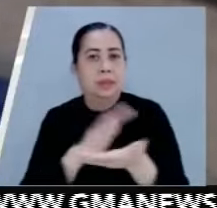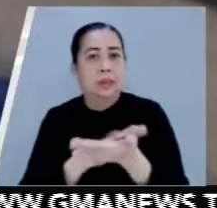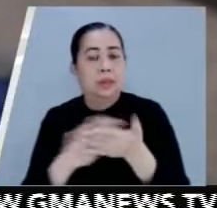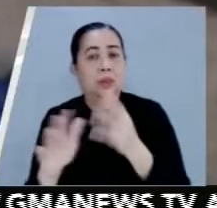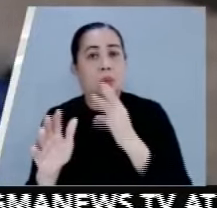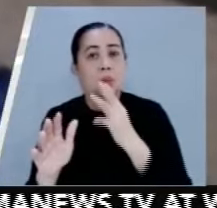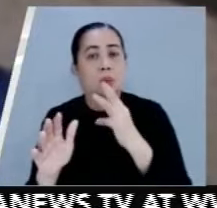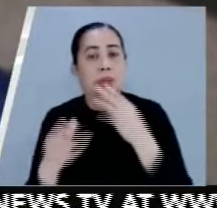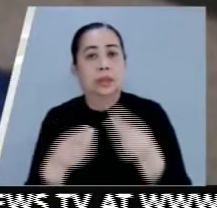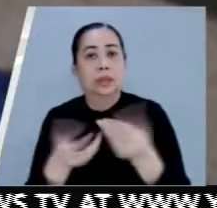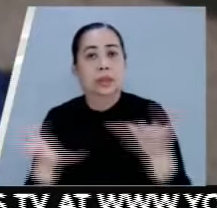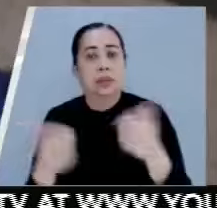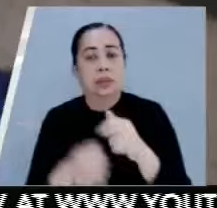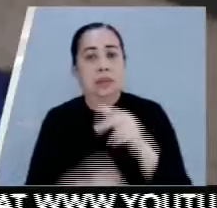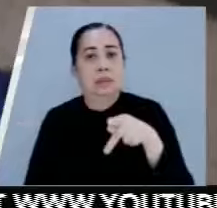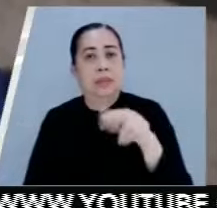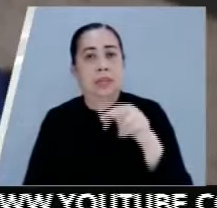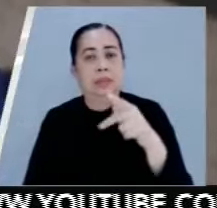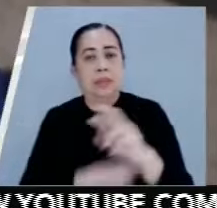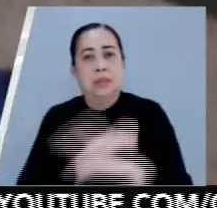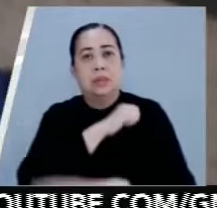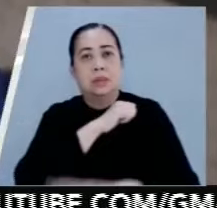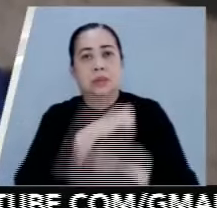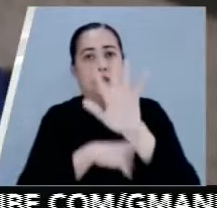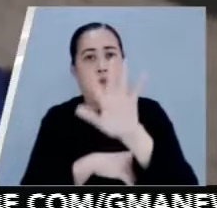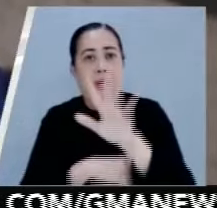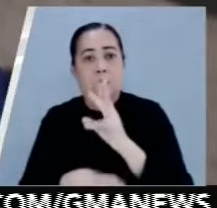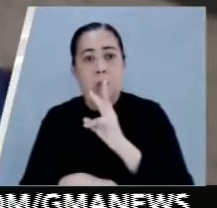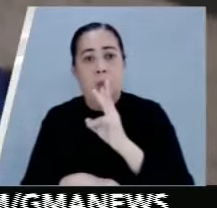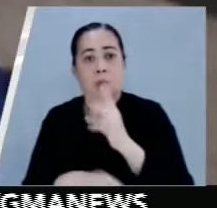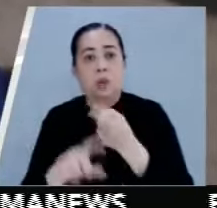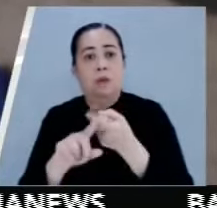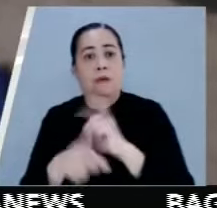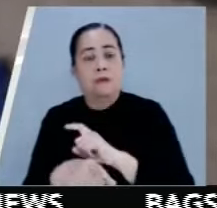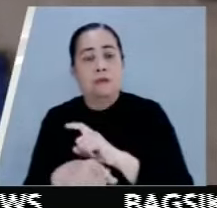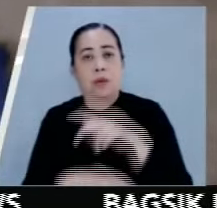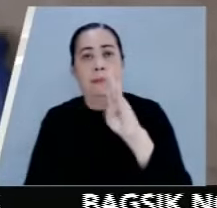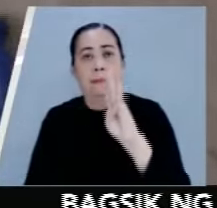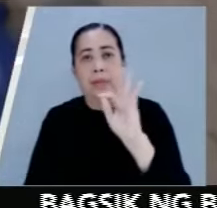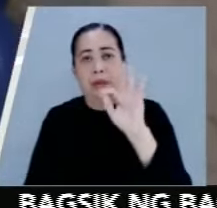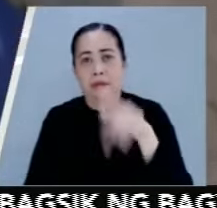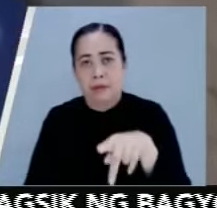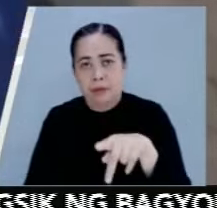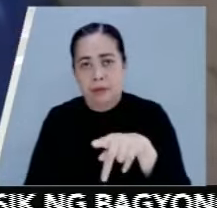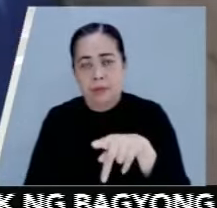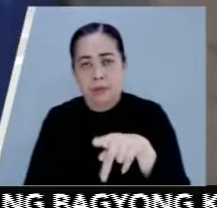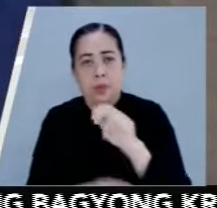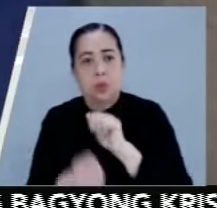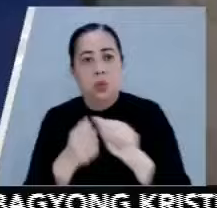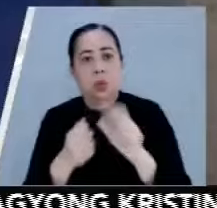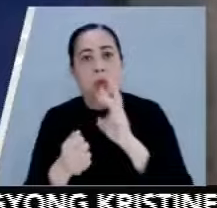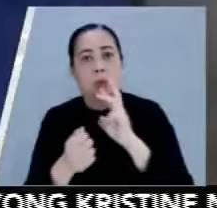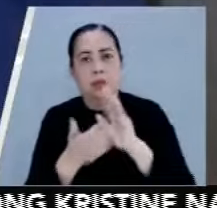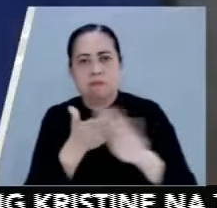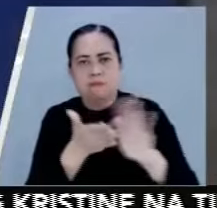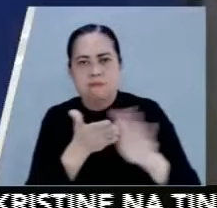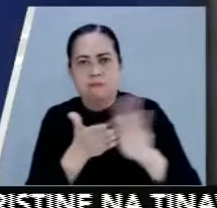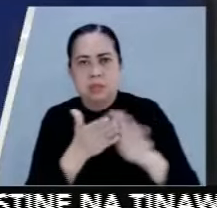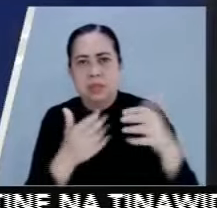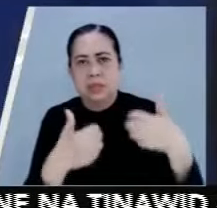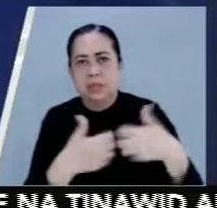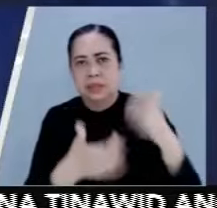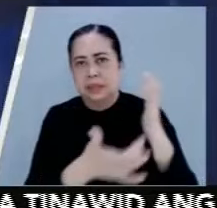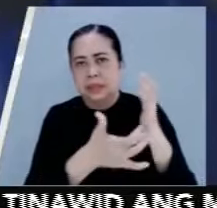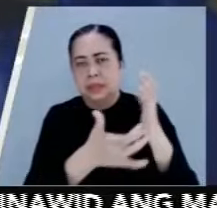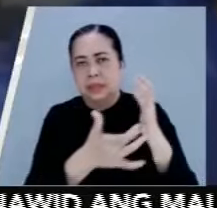ng PNP Region 5 ang tubig Mel galing sa bfp dinadaan sa water desalination equipment ng PNP at saka